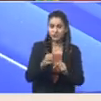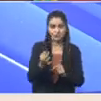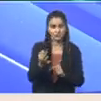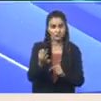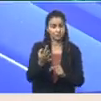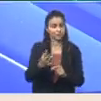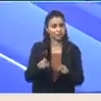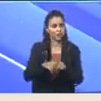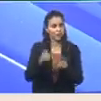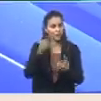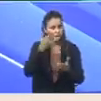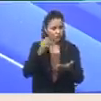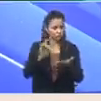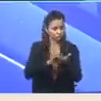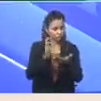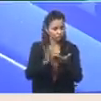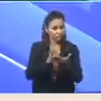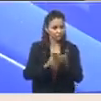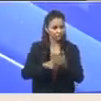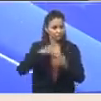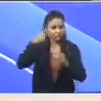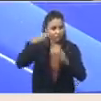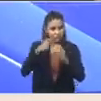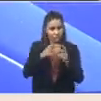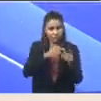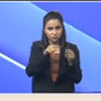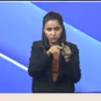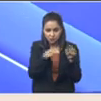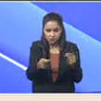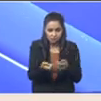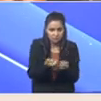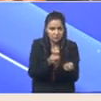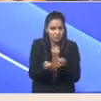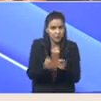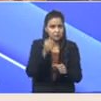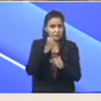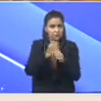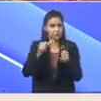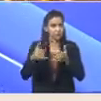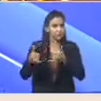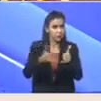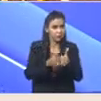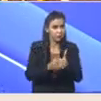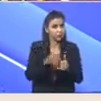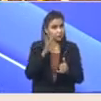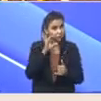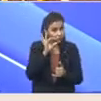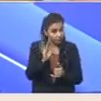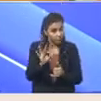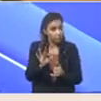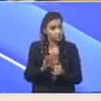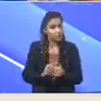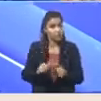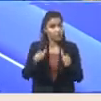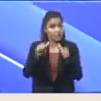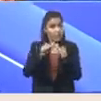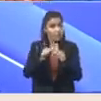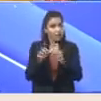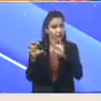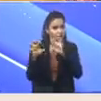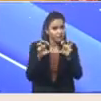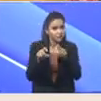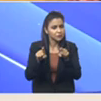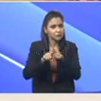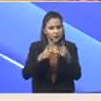से लेकर सिनेमा स्क्रीन तक, गेमिंग कंसोल से लेकर वर्चुअल रियलिटी तक एनिमेशन